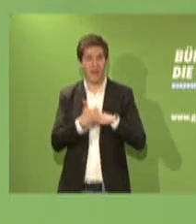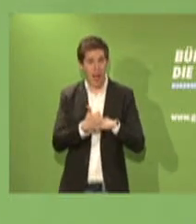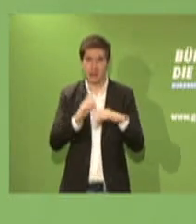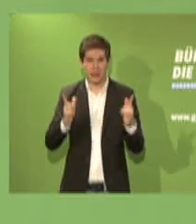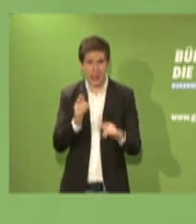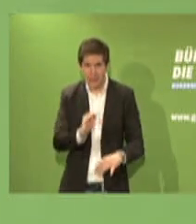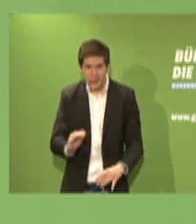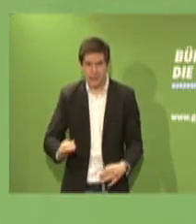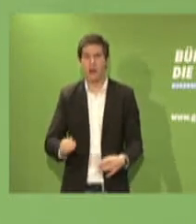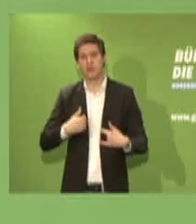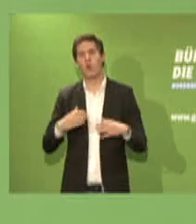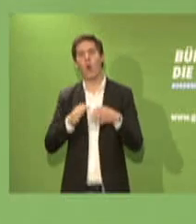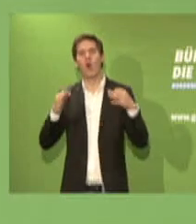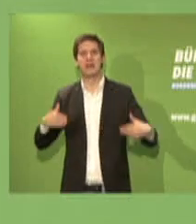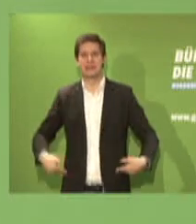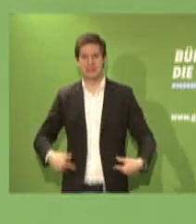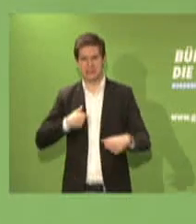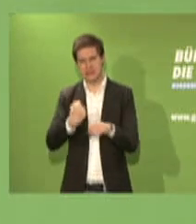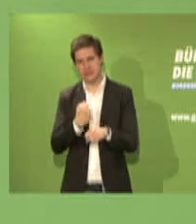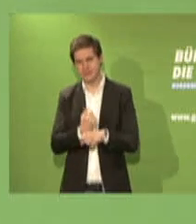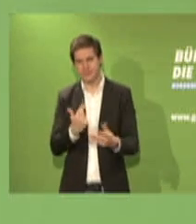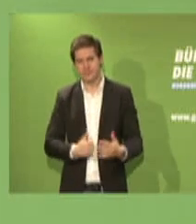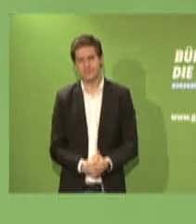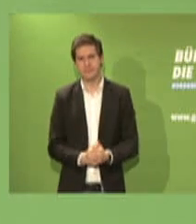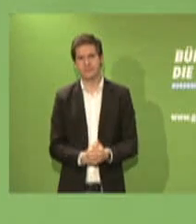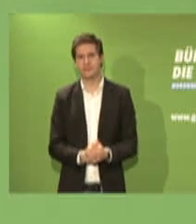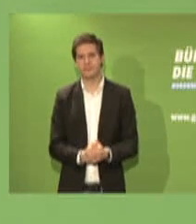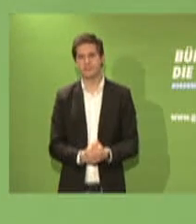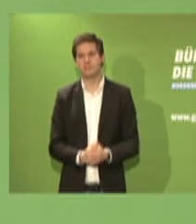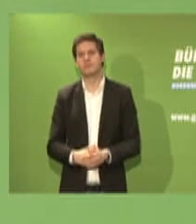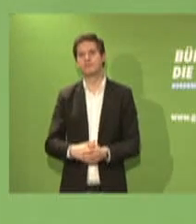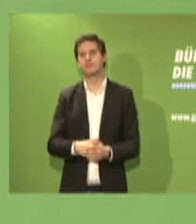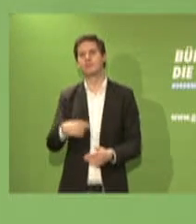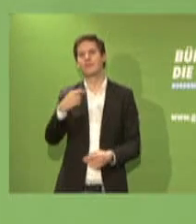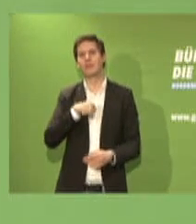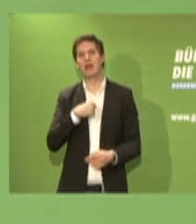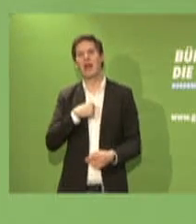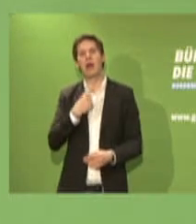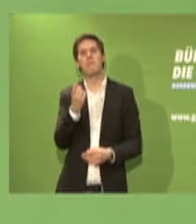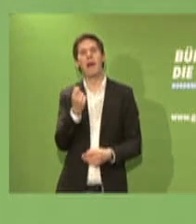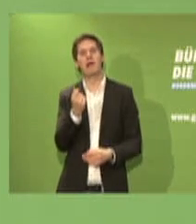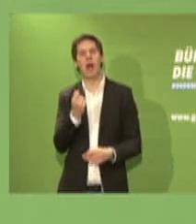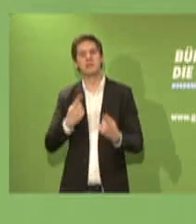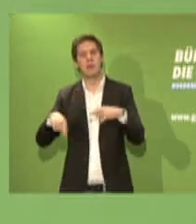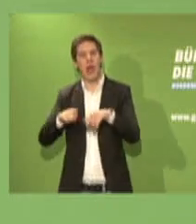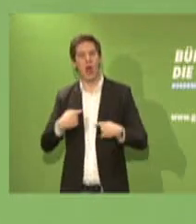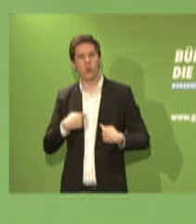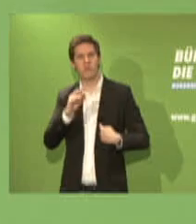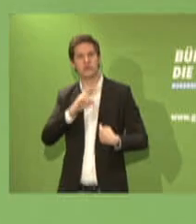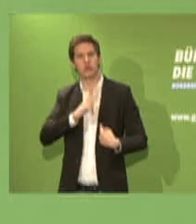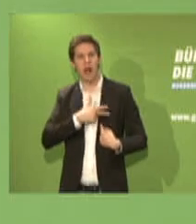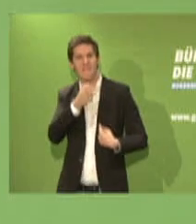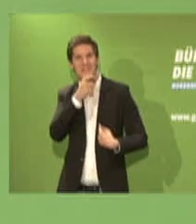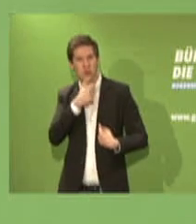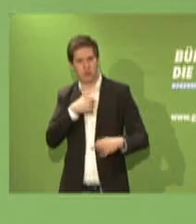Kinder und im öffentlichen Dienst tätig. Als Mitarbeiter einer Beitragsabteilung in der Sozialversicherung bin ich